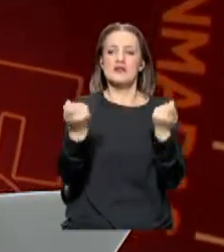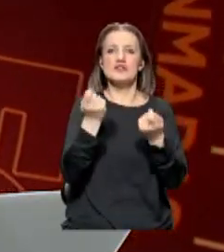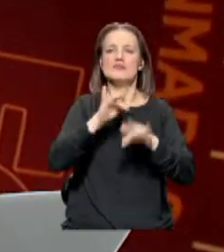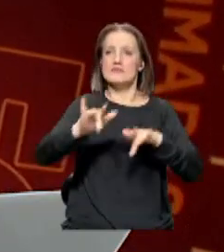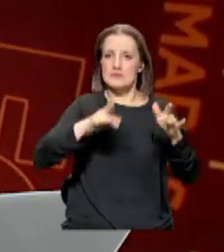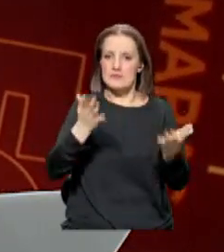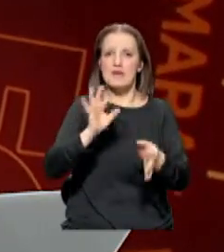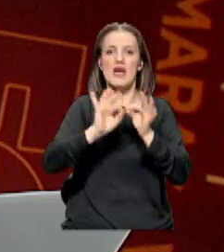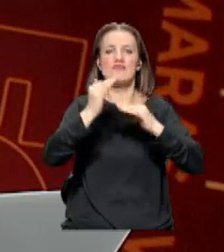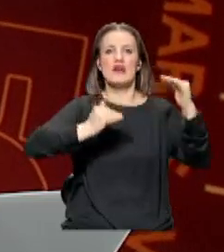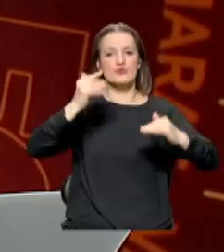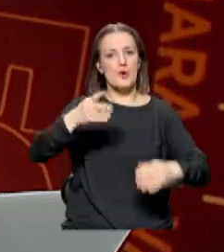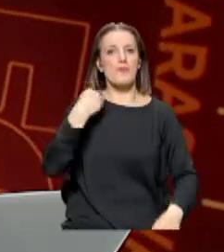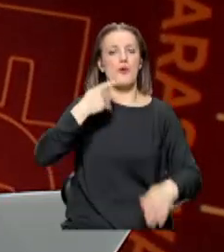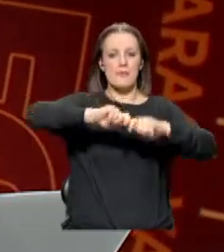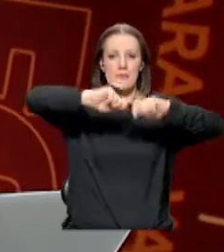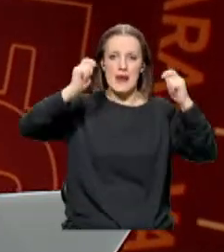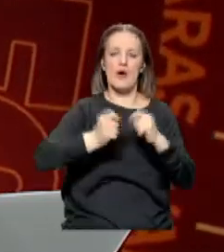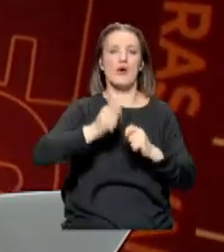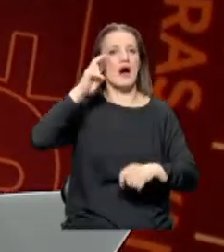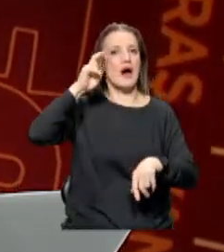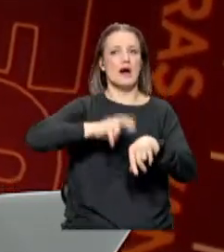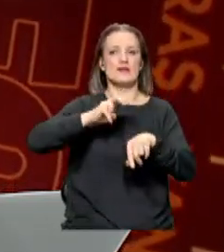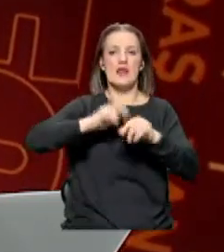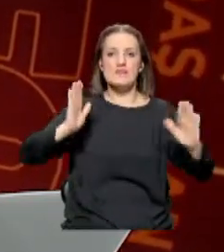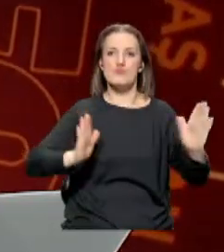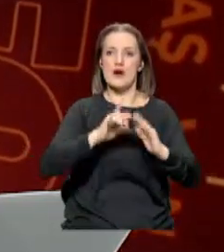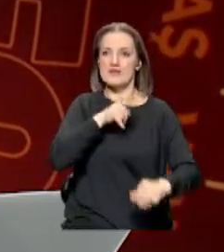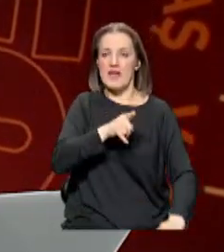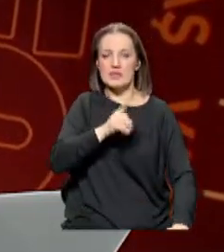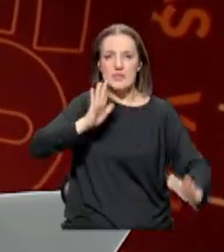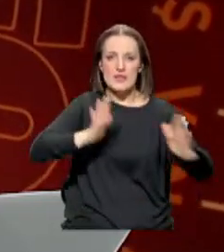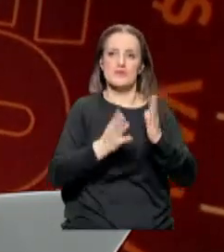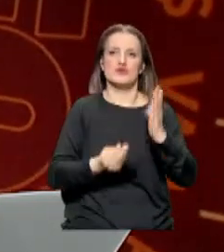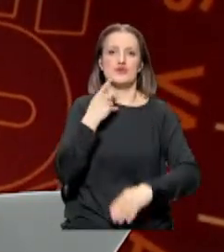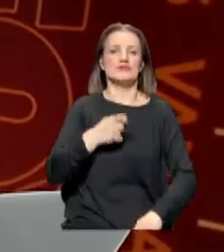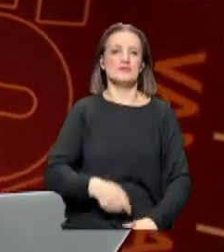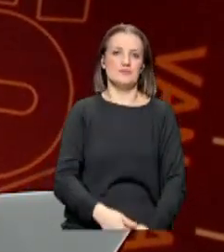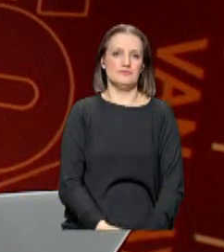İşsizlik, enflasyon, borçlanma rekorunu hatırlatan muhalefetten tepki üstüne tepki yükseldi.